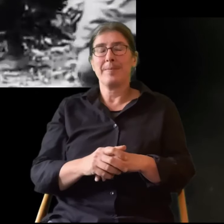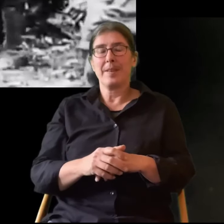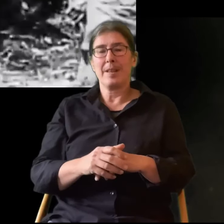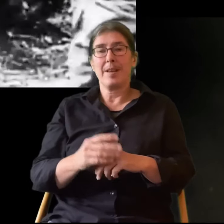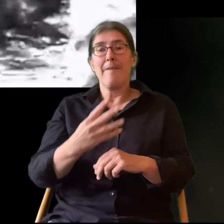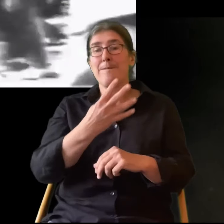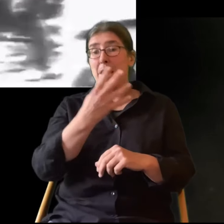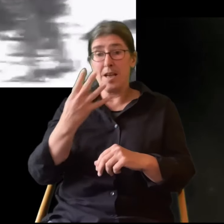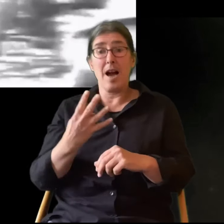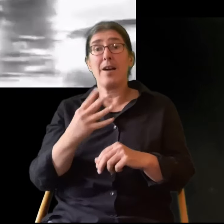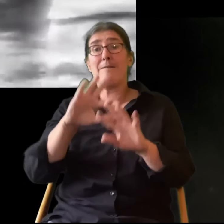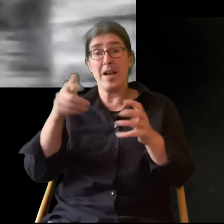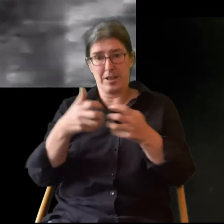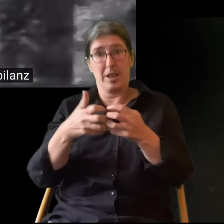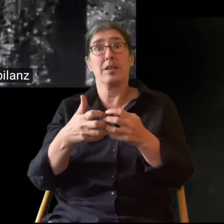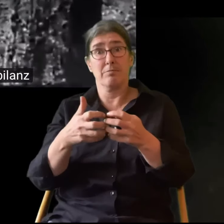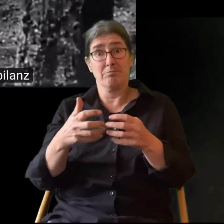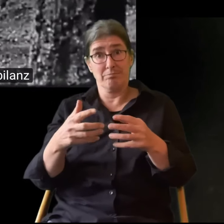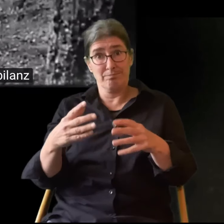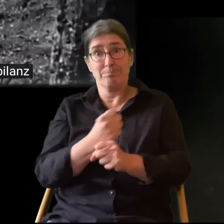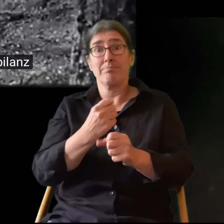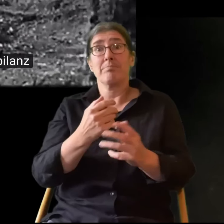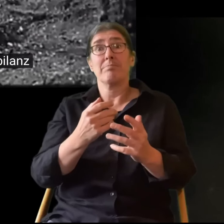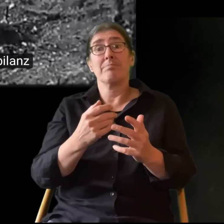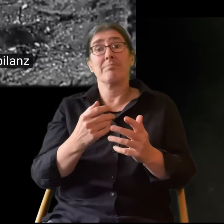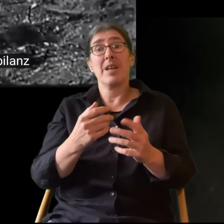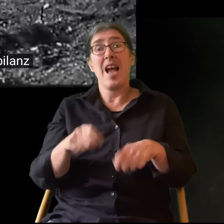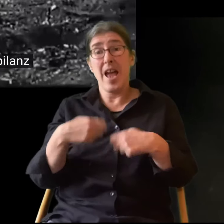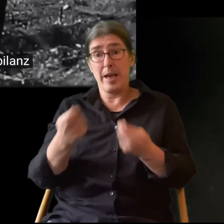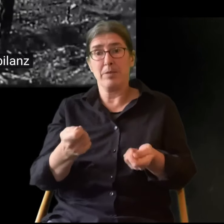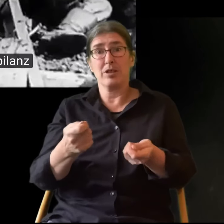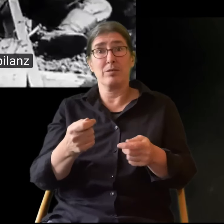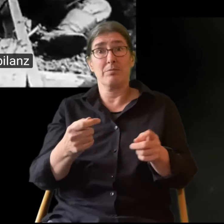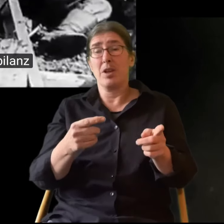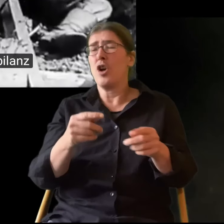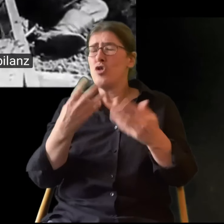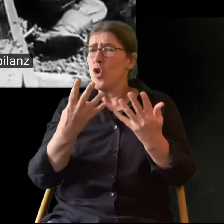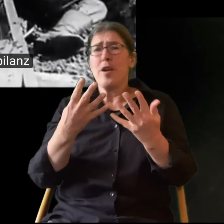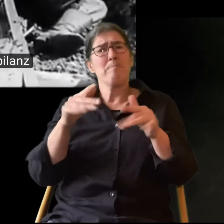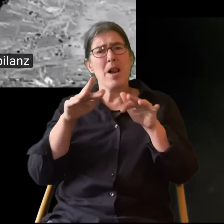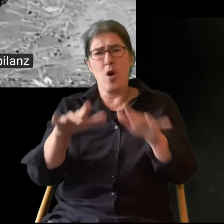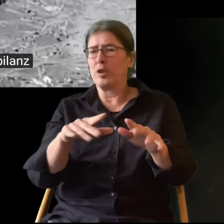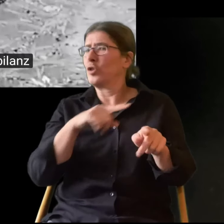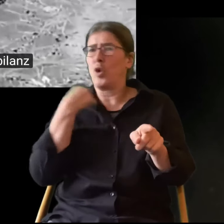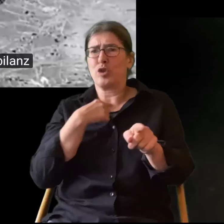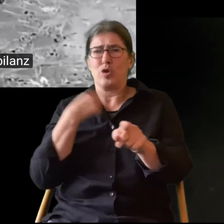4 Jahre Weltkrieg überstanden. Bilanz des Schlachtens, 9 Millionen Tote.